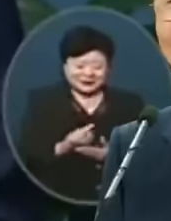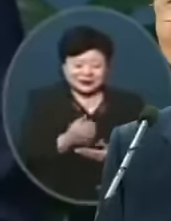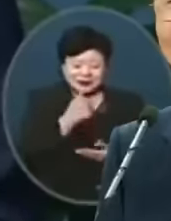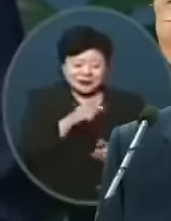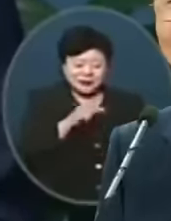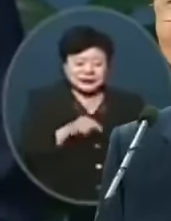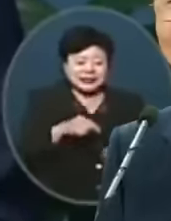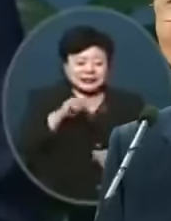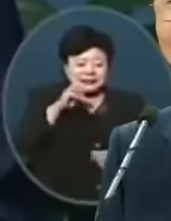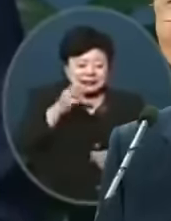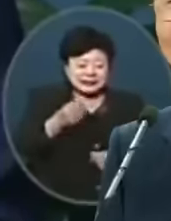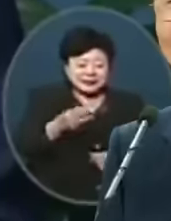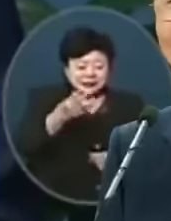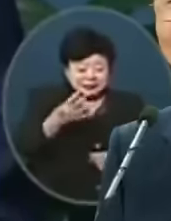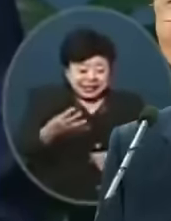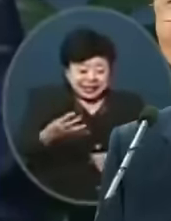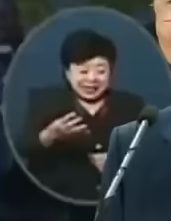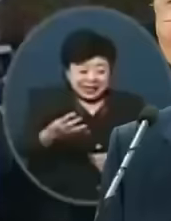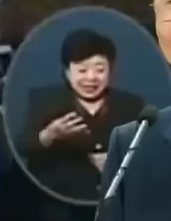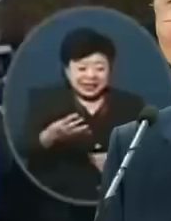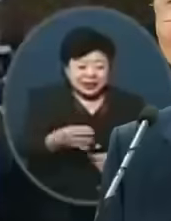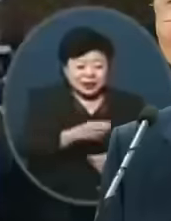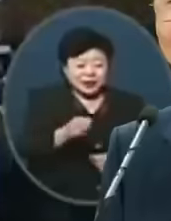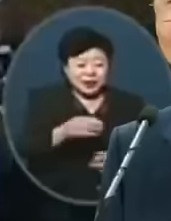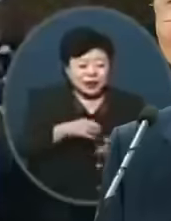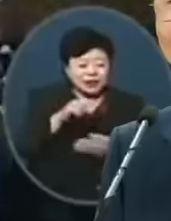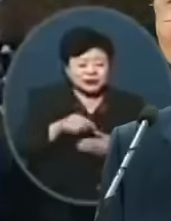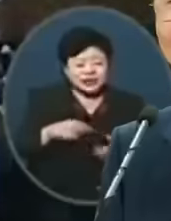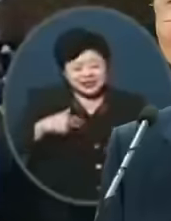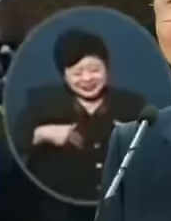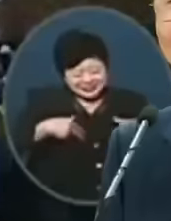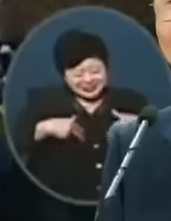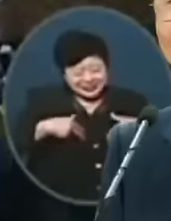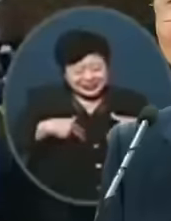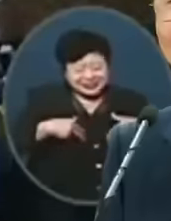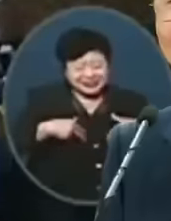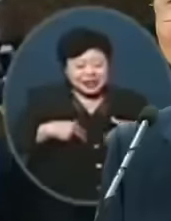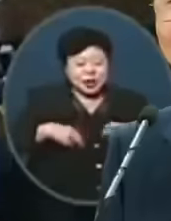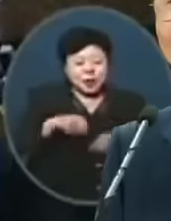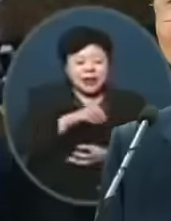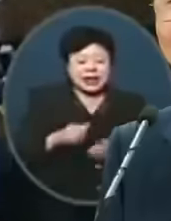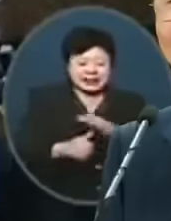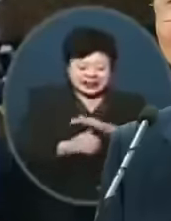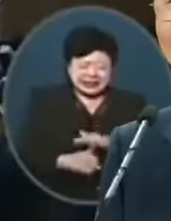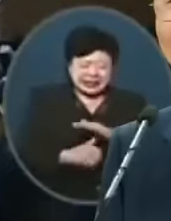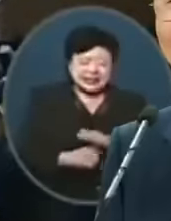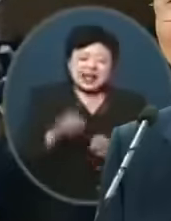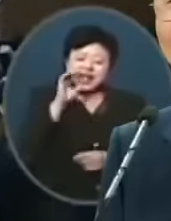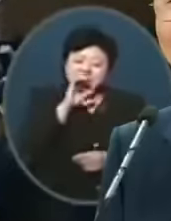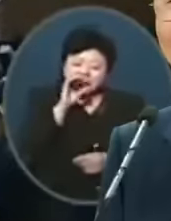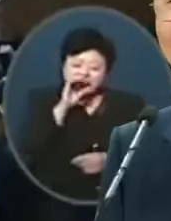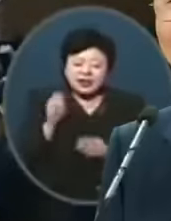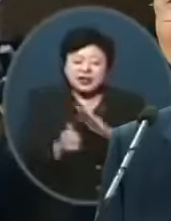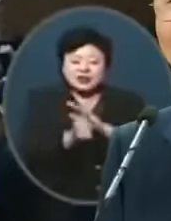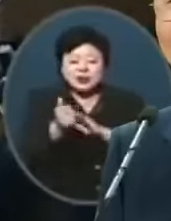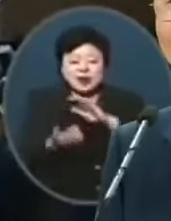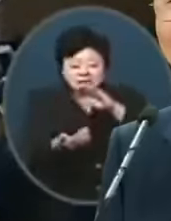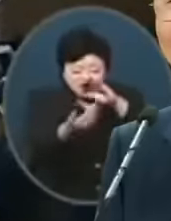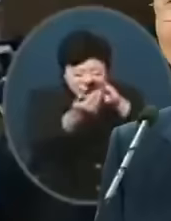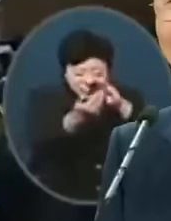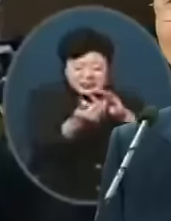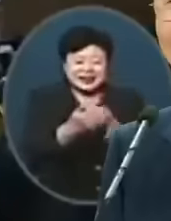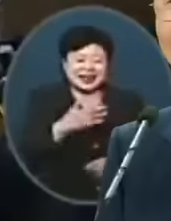로마서 5장 3절로 4절에 다만 이뿐 아니라 우리가 환난 중에도 즐거워하나니 이는 환난은 인내를 인내는 연단을 연단은 소망을 이루는 줄